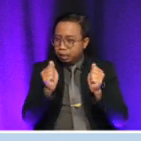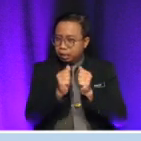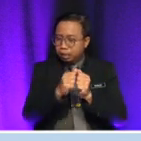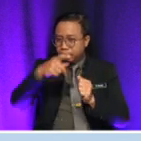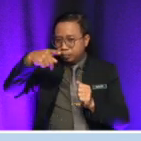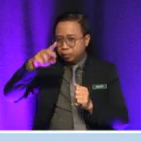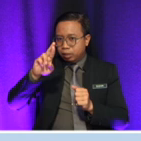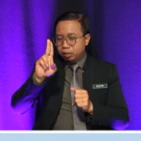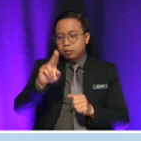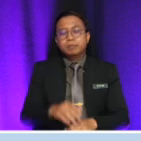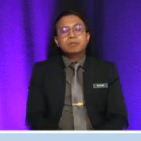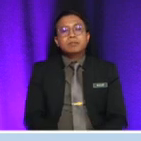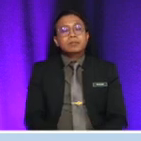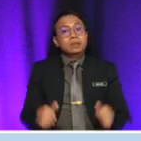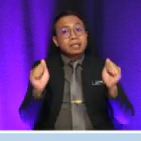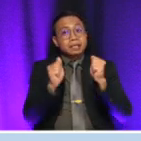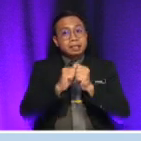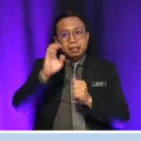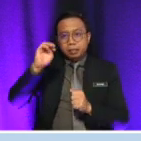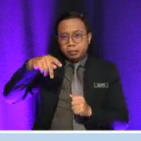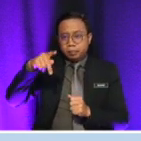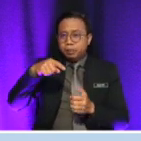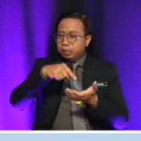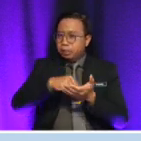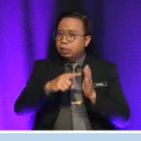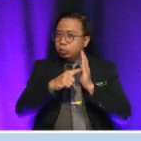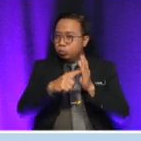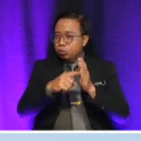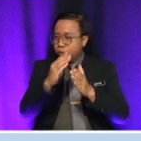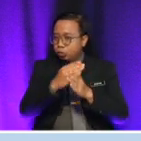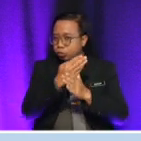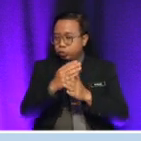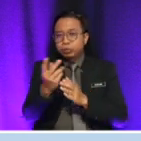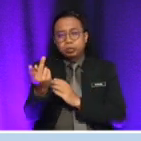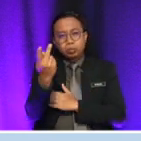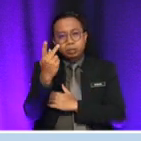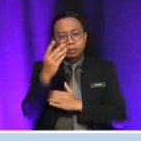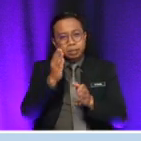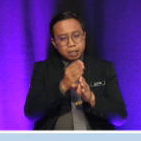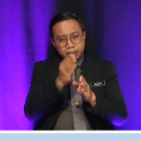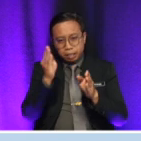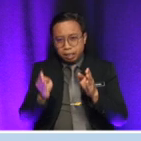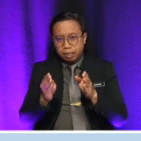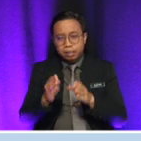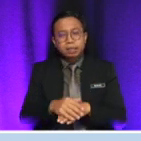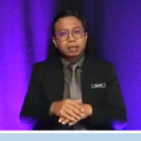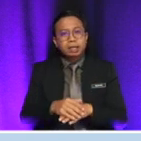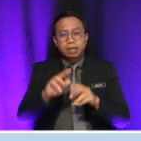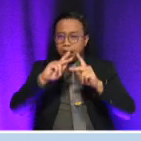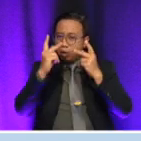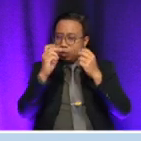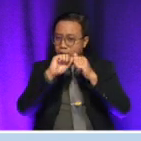dan dengan MVP ini juga menunjukkan perkusian kuase antara kaum Kalau boleh